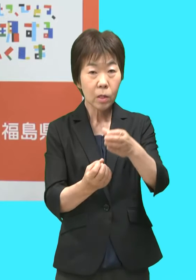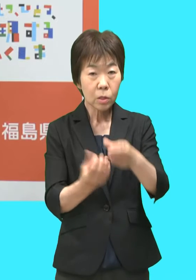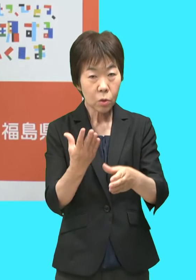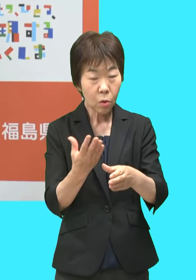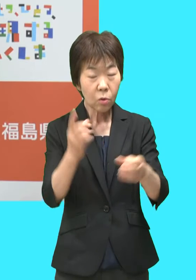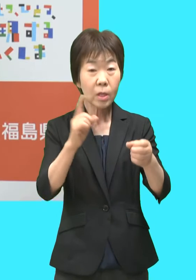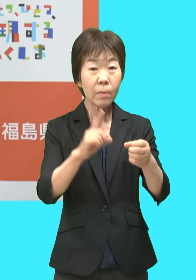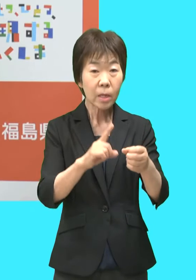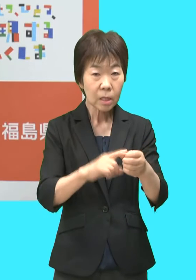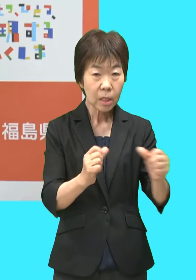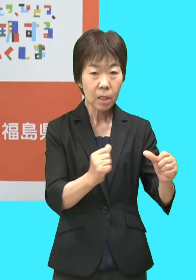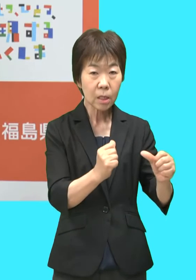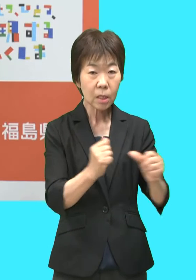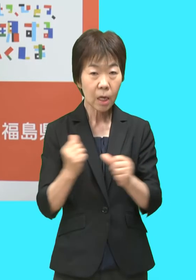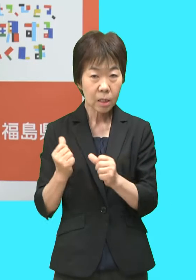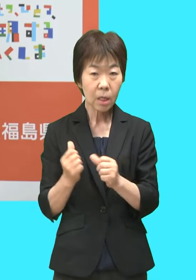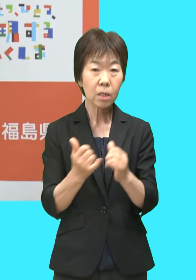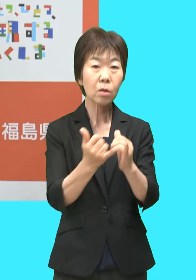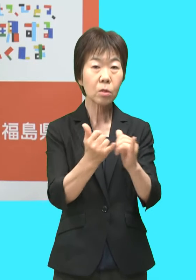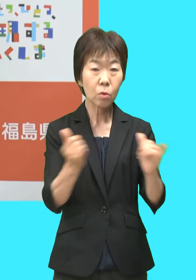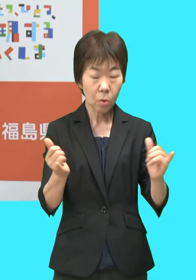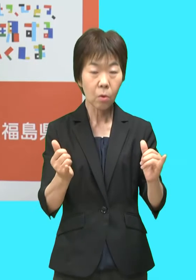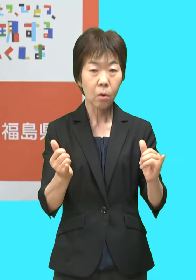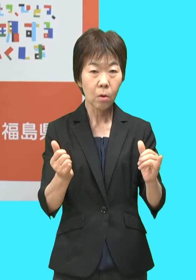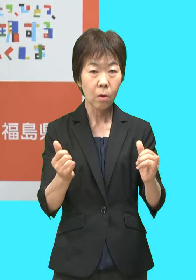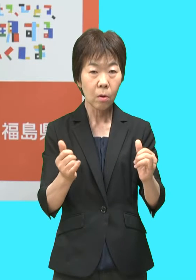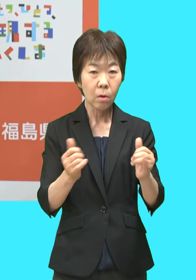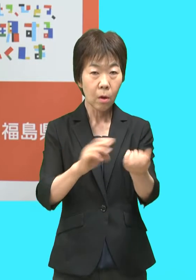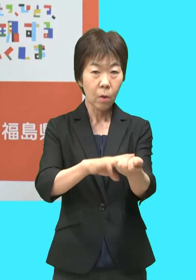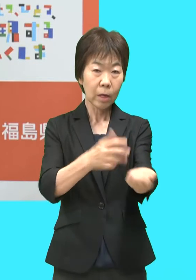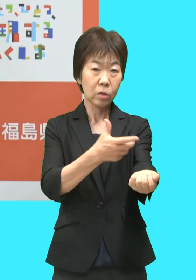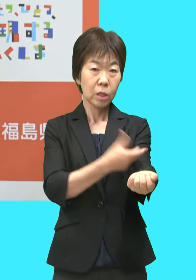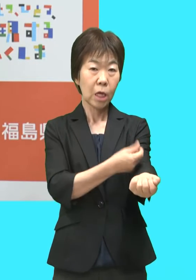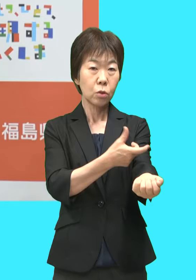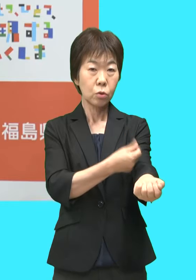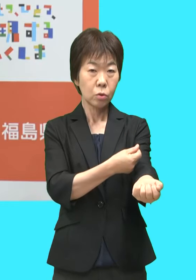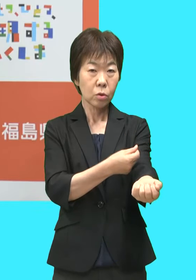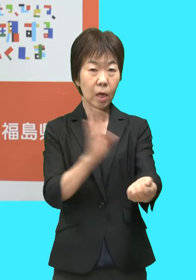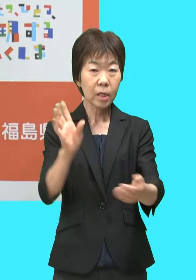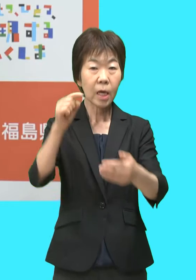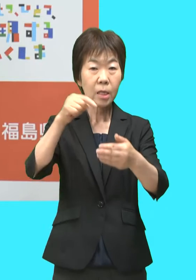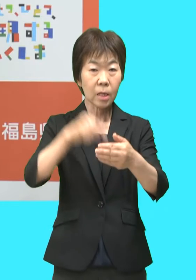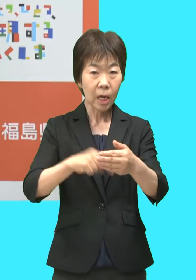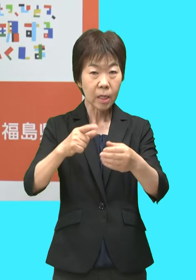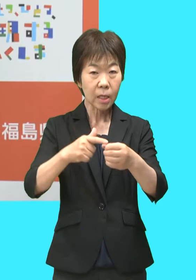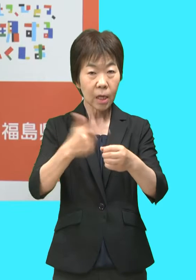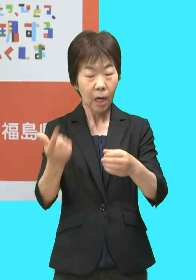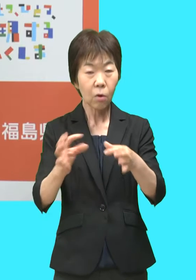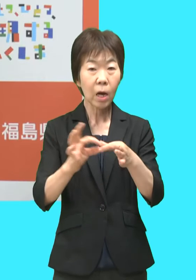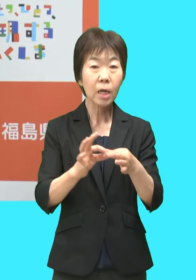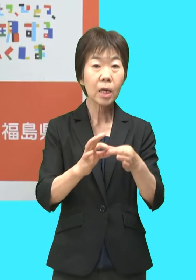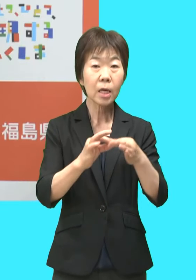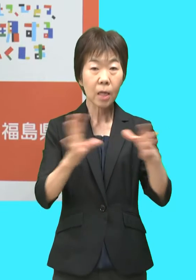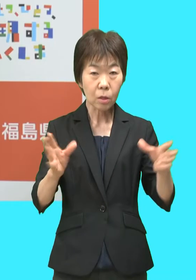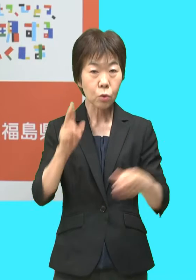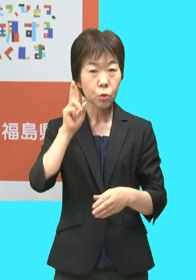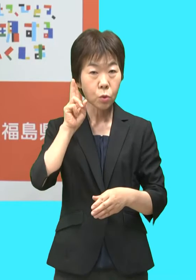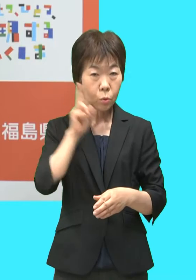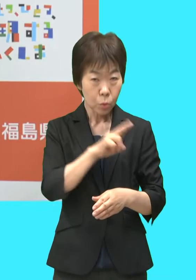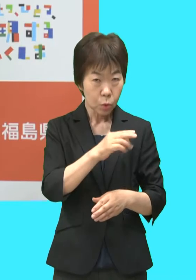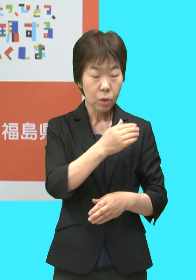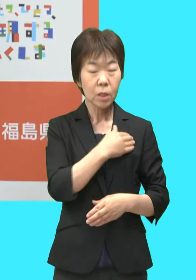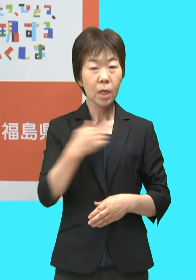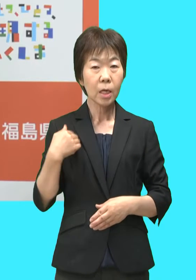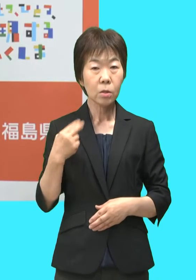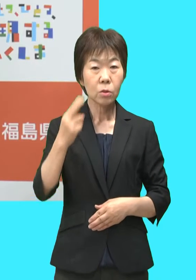故によって避難されている方々のワクチン接種が県内県外を問わず円滑になされ